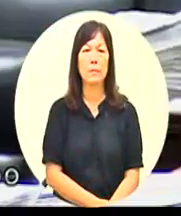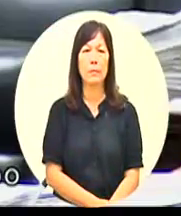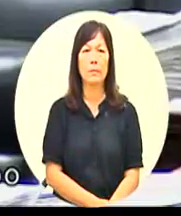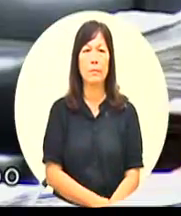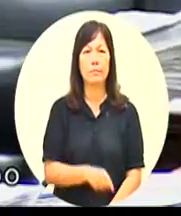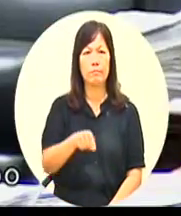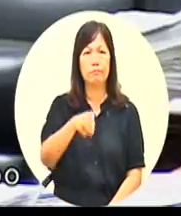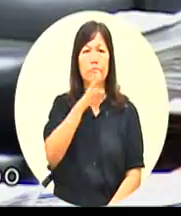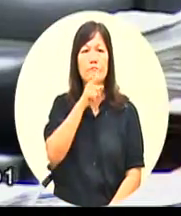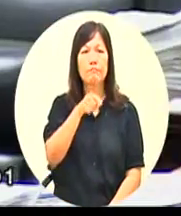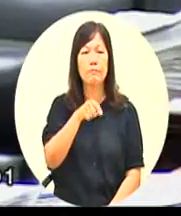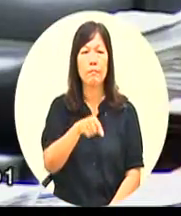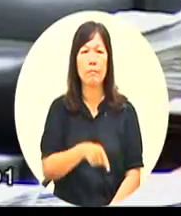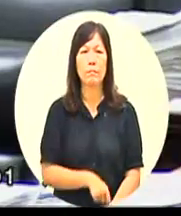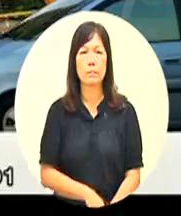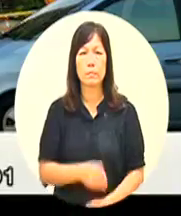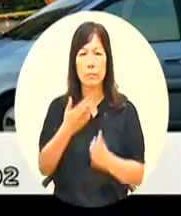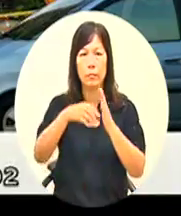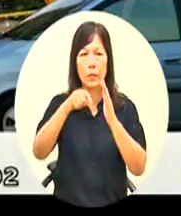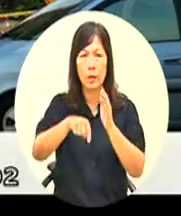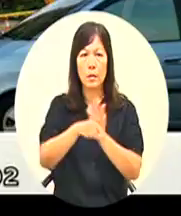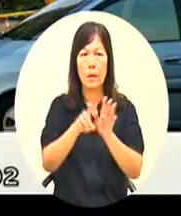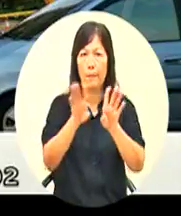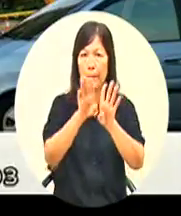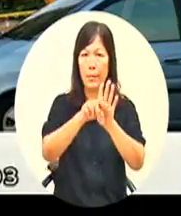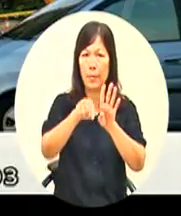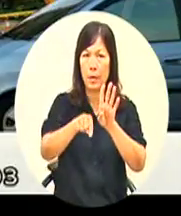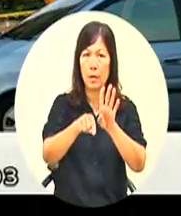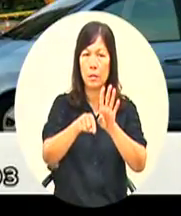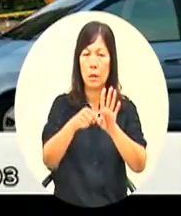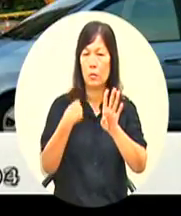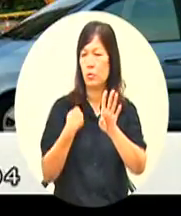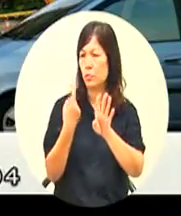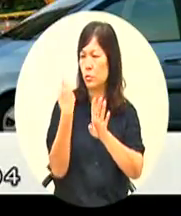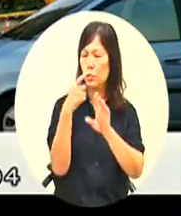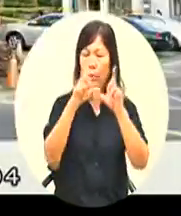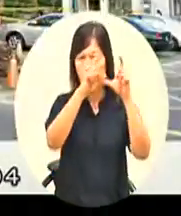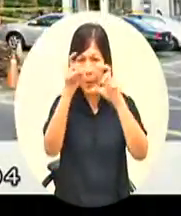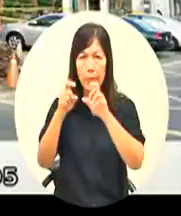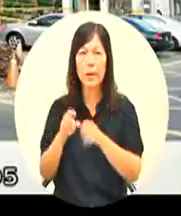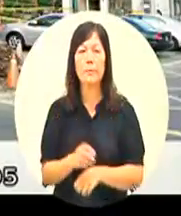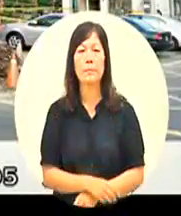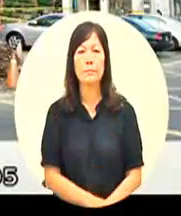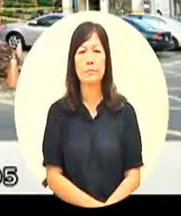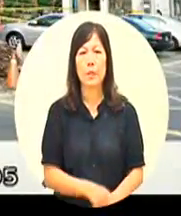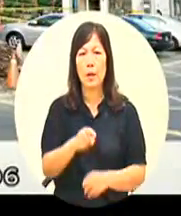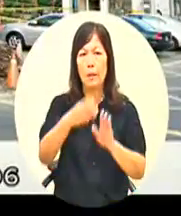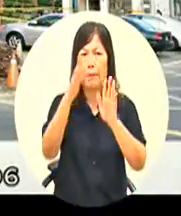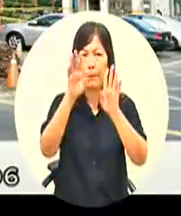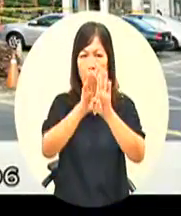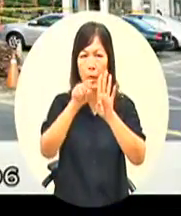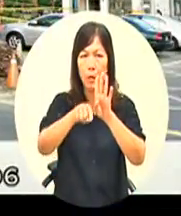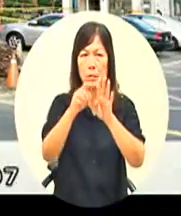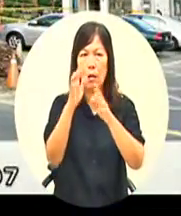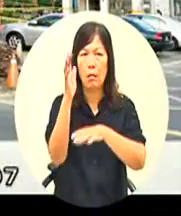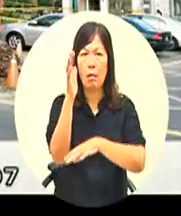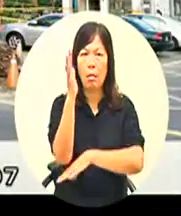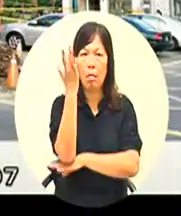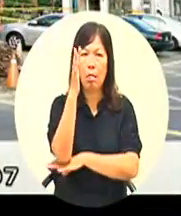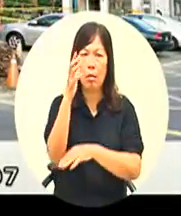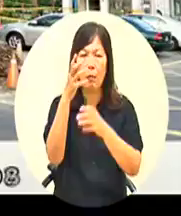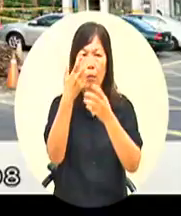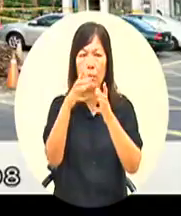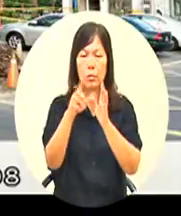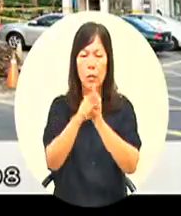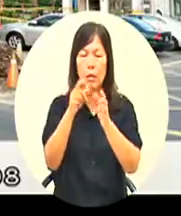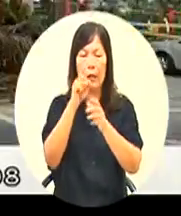我们一个学校，你看门口，这是我昨天去拍的哈。那门口前面还有一堆这样的一个风灾